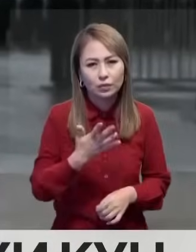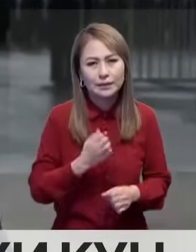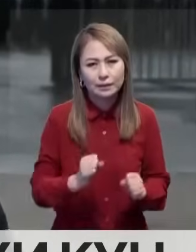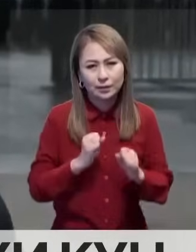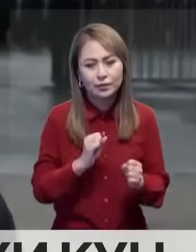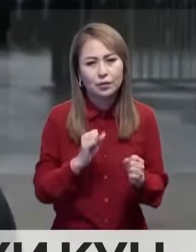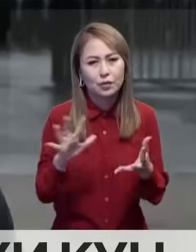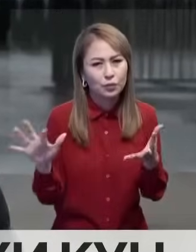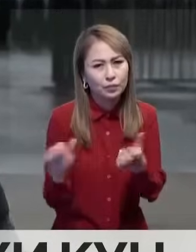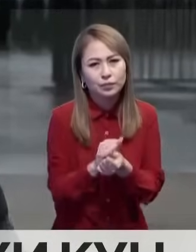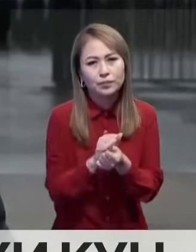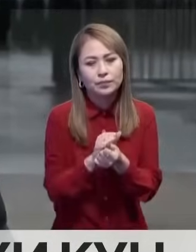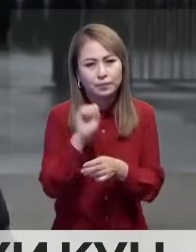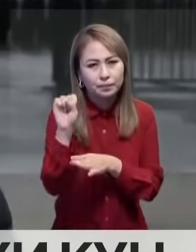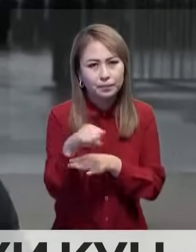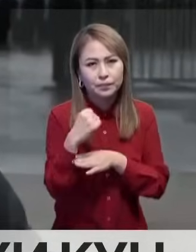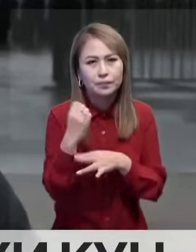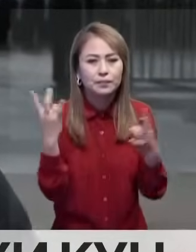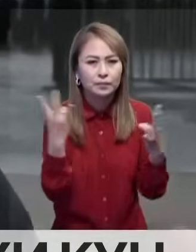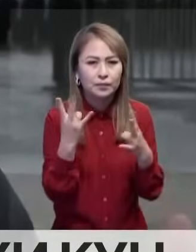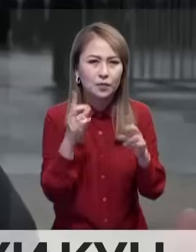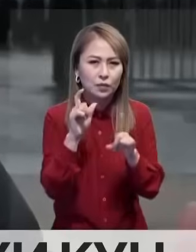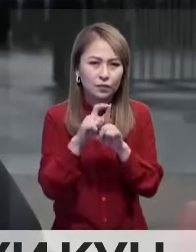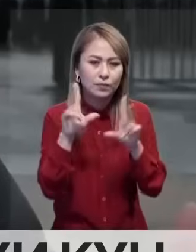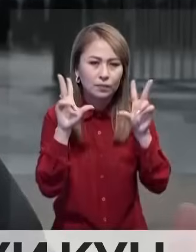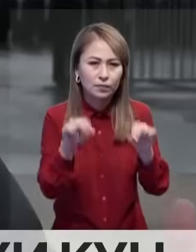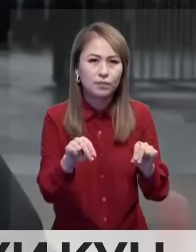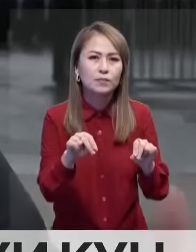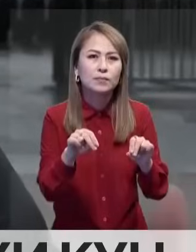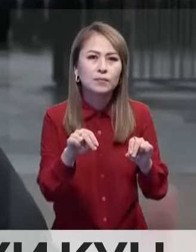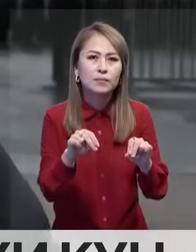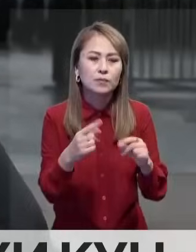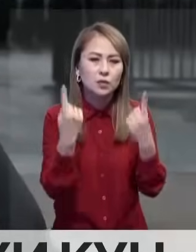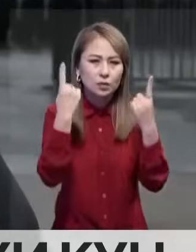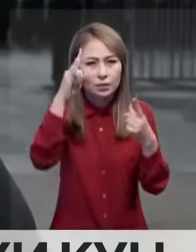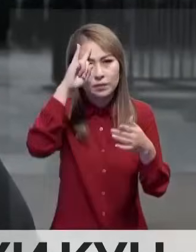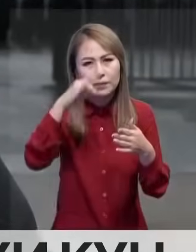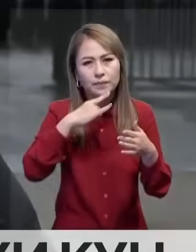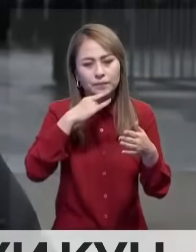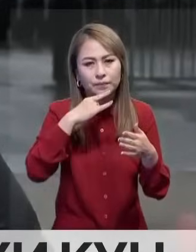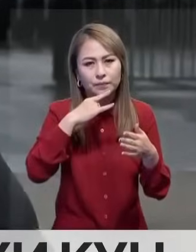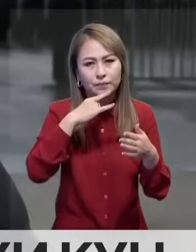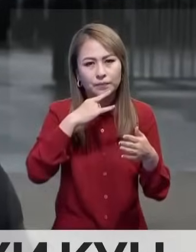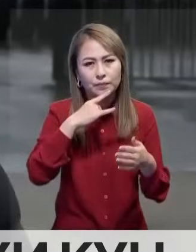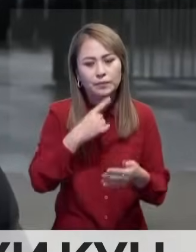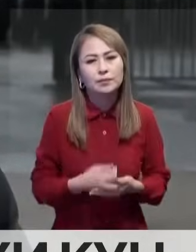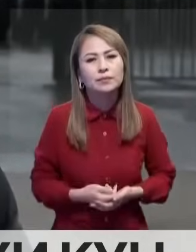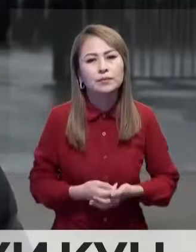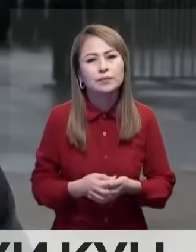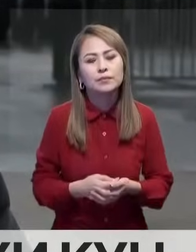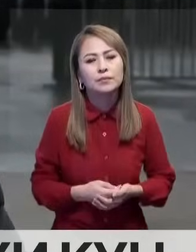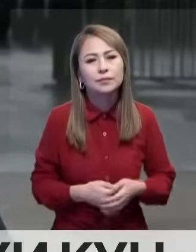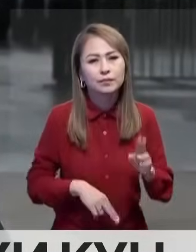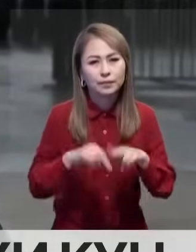өліспей, беріспейміз деген сөздеріне тұрып, үлкен бір қазақ еліне серпіліс әкеледі, көңілімізді көтереді